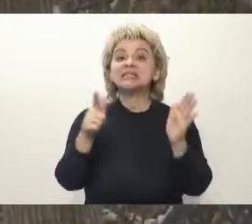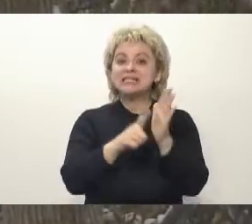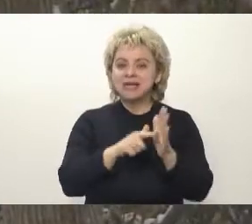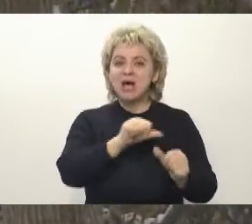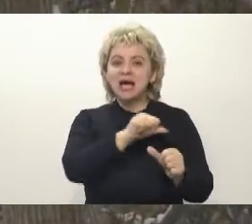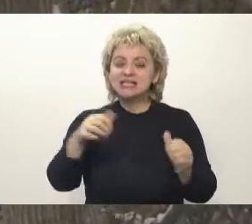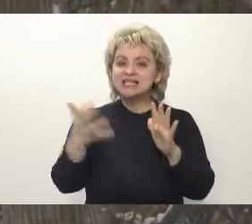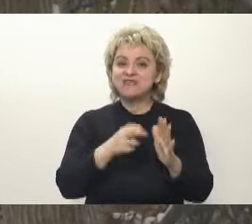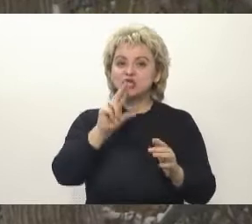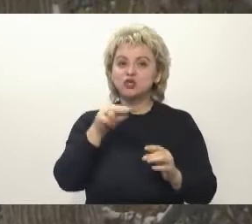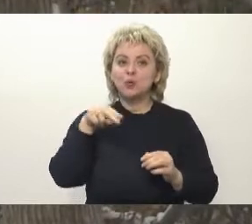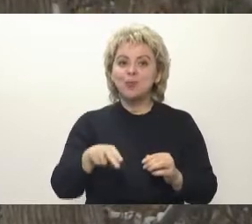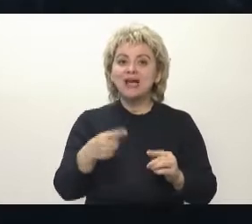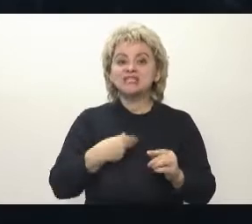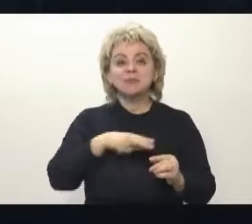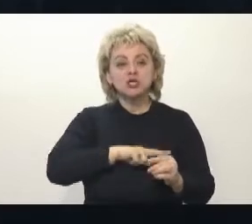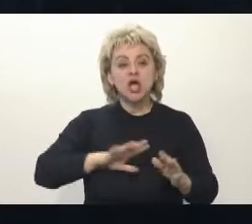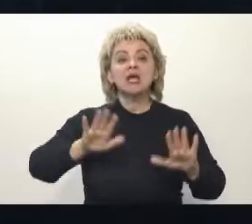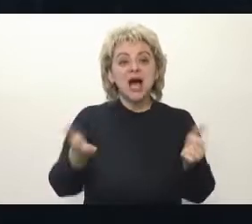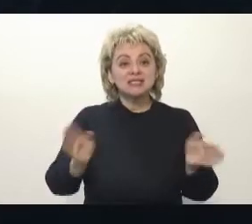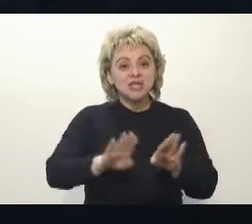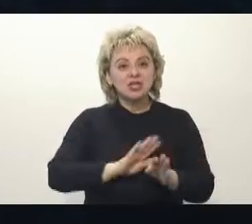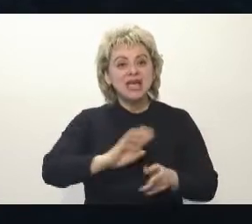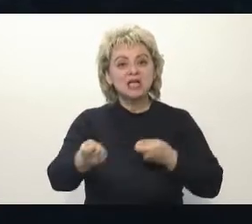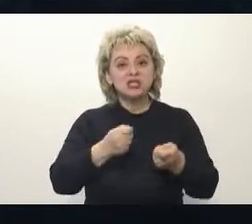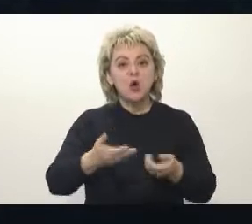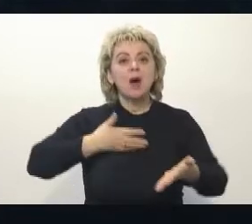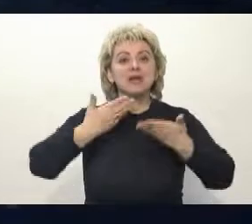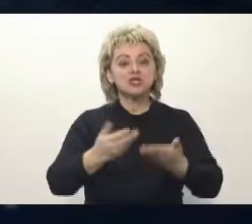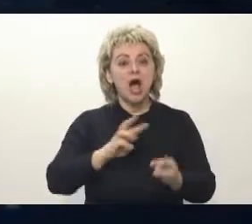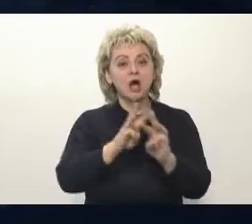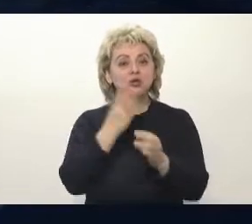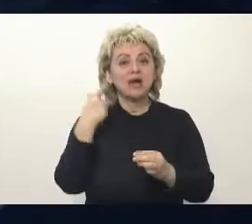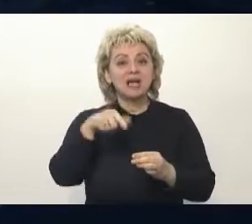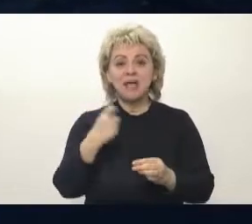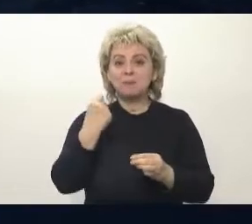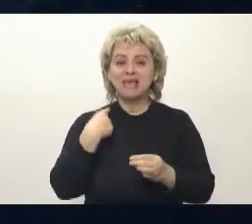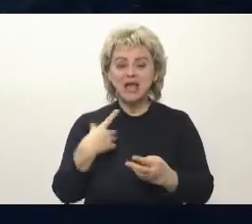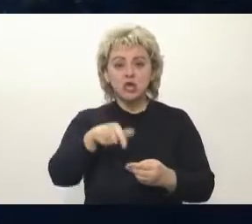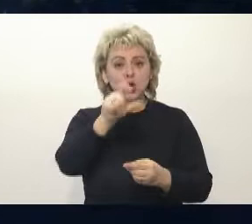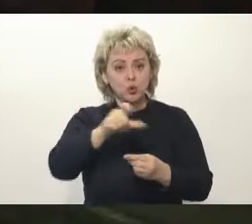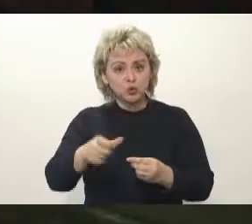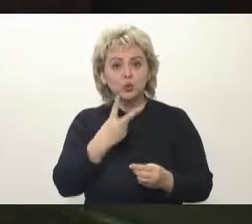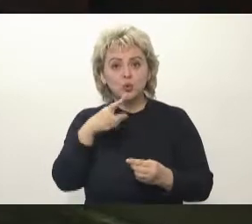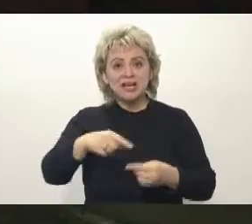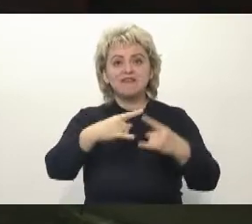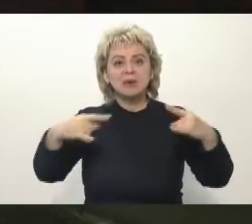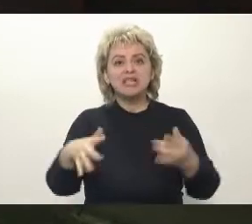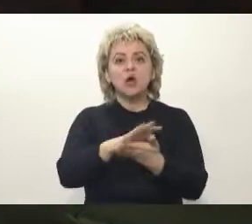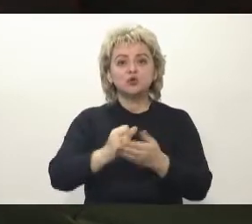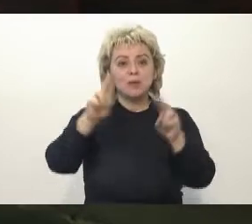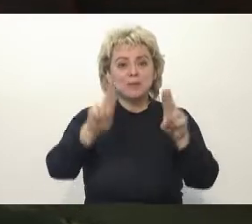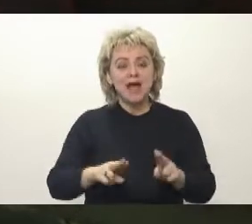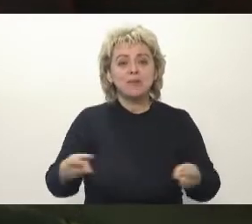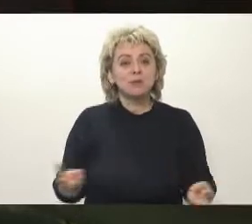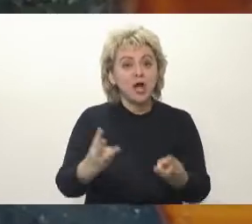7. Основные причины ЧП с летальным исходом – неосторожное обращение с огнем, когда нетрезвые люди курили в постели, и нарушение правил при